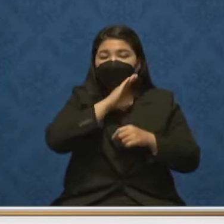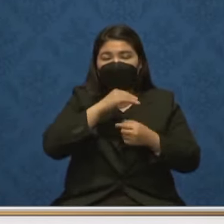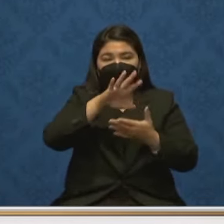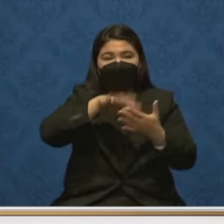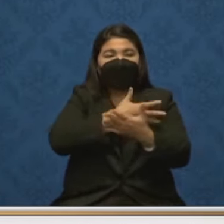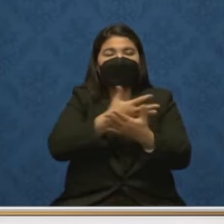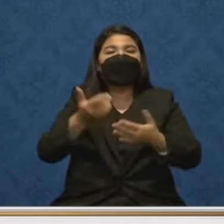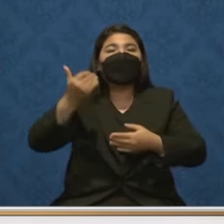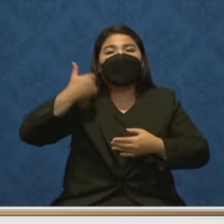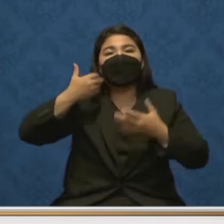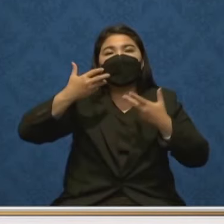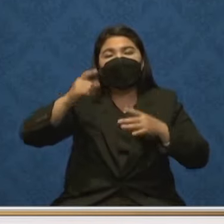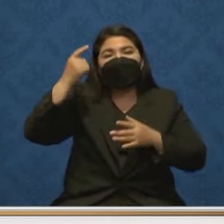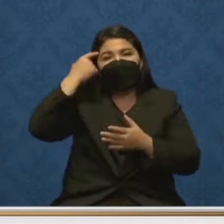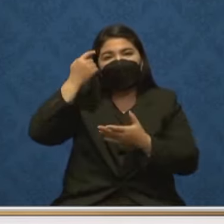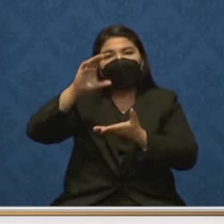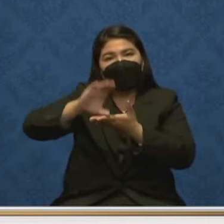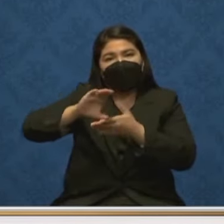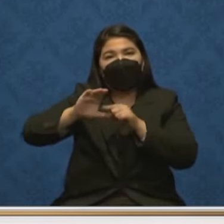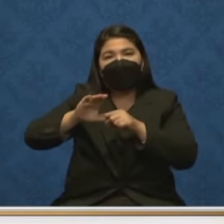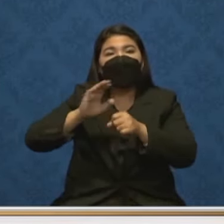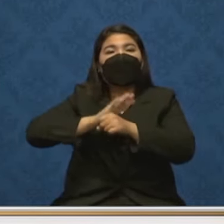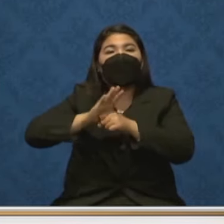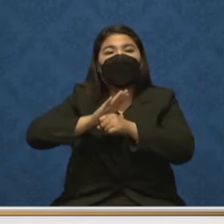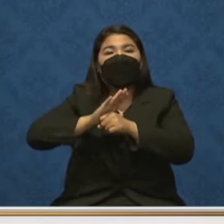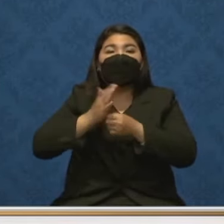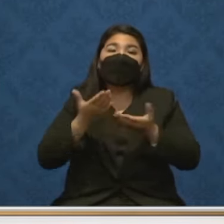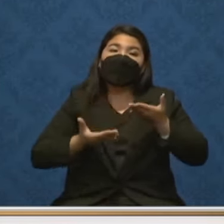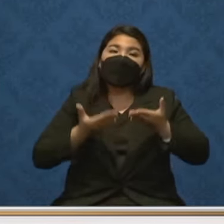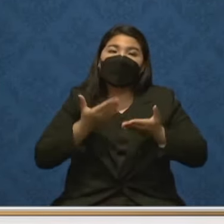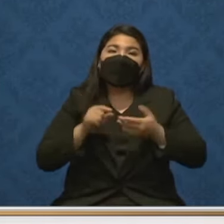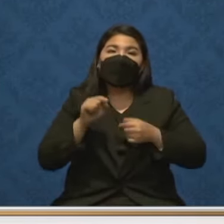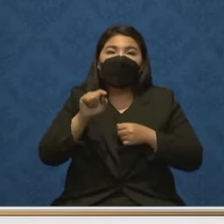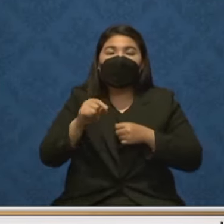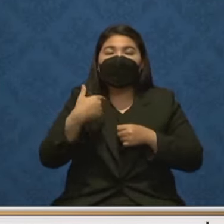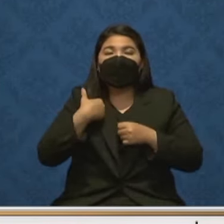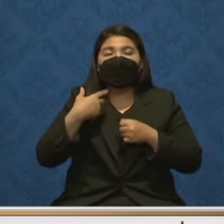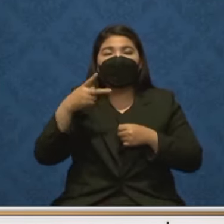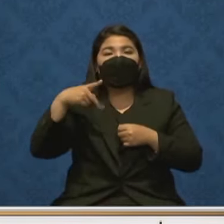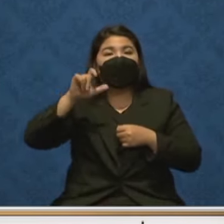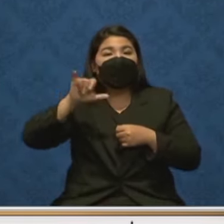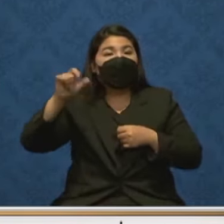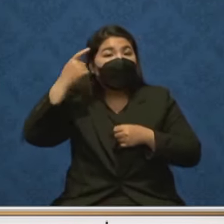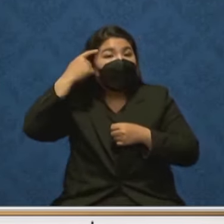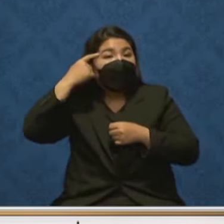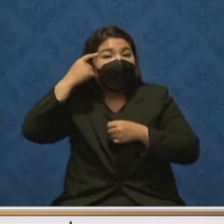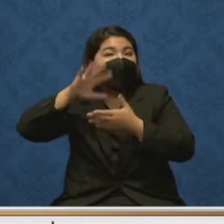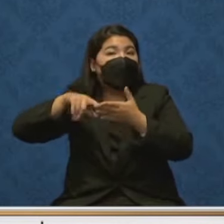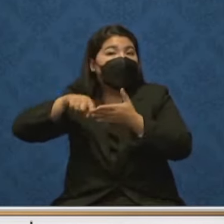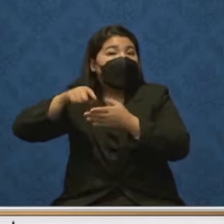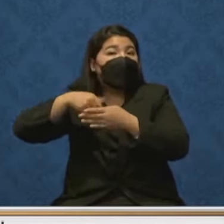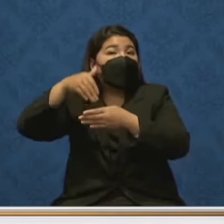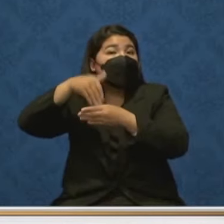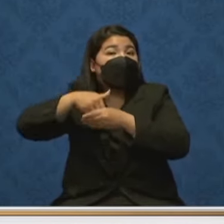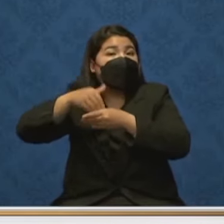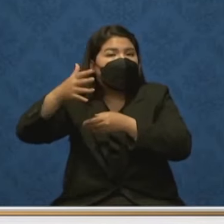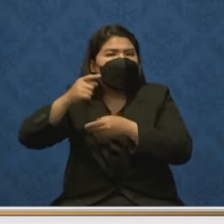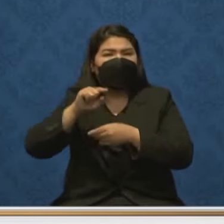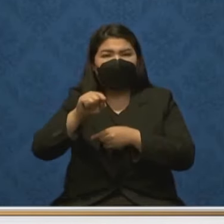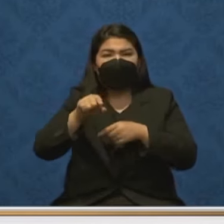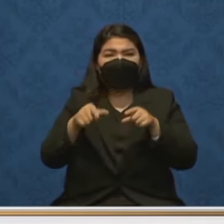งบประมาณให้เพียงพอค่ะหรือว่าคุณประยุทธ์คิดว่าจะไม่มีการเลือกตั้งหรือว่าติดใจวิถี